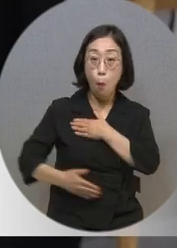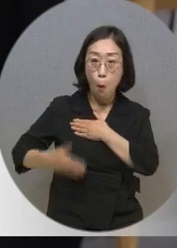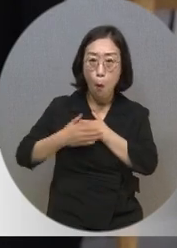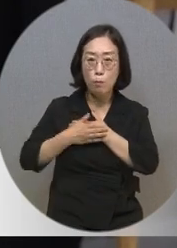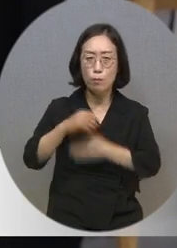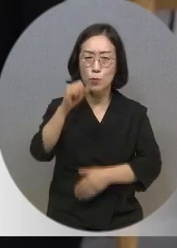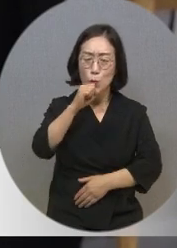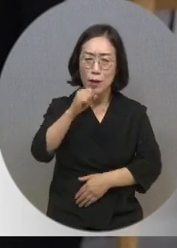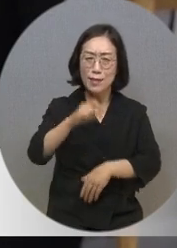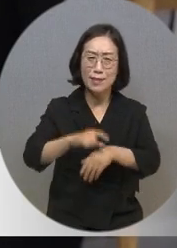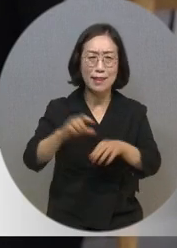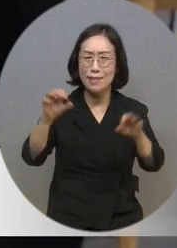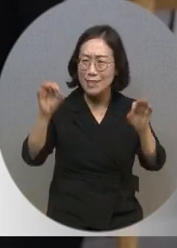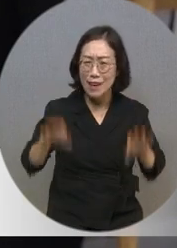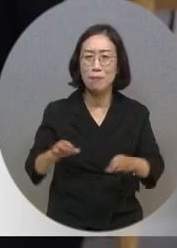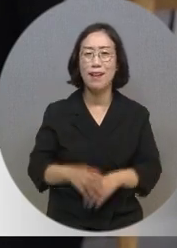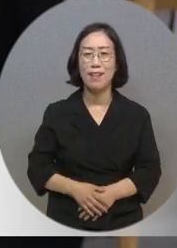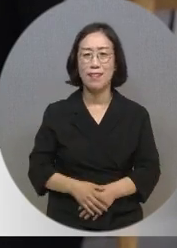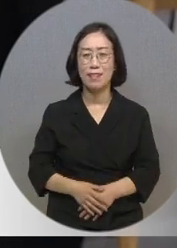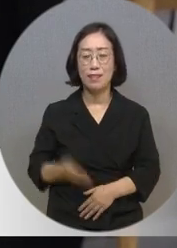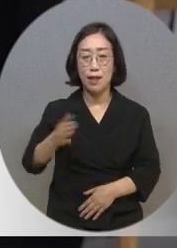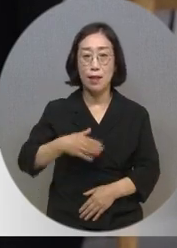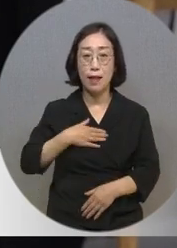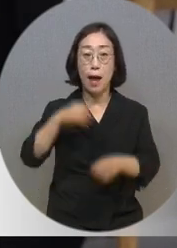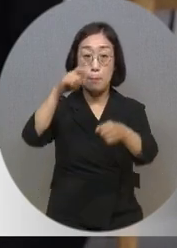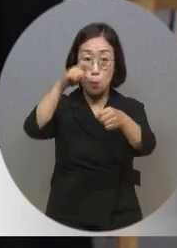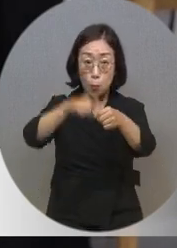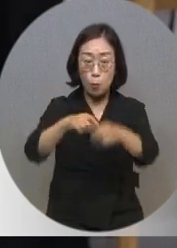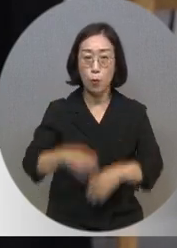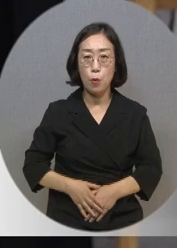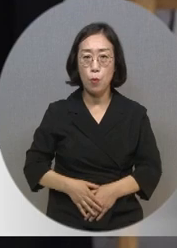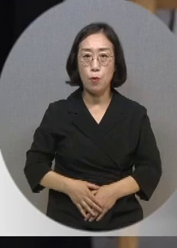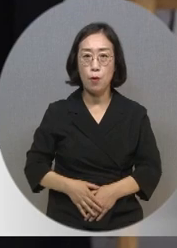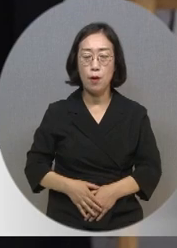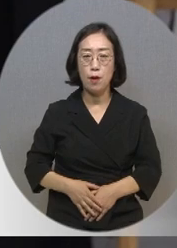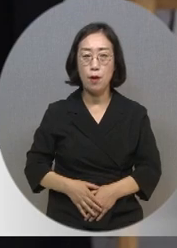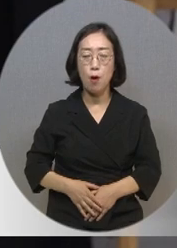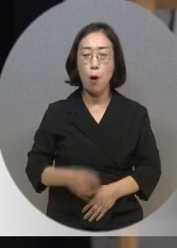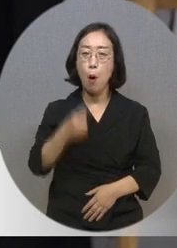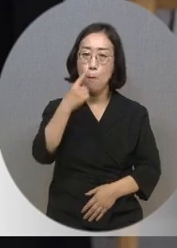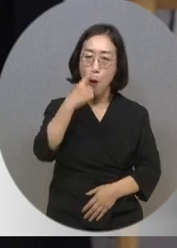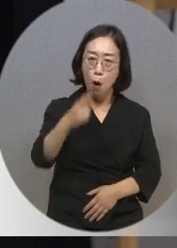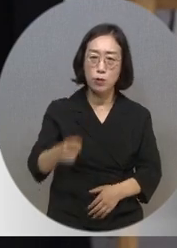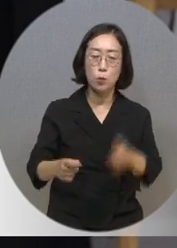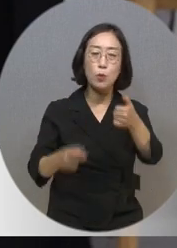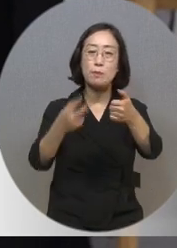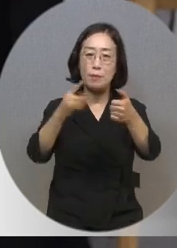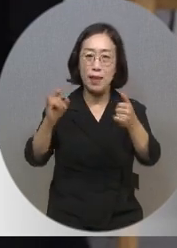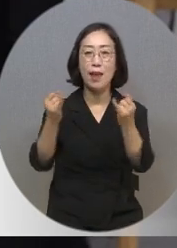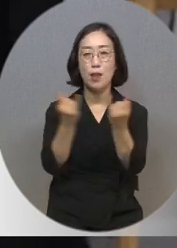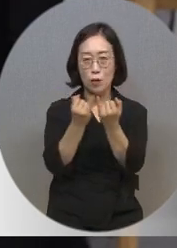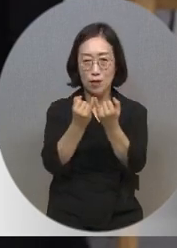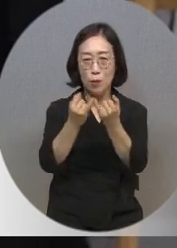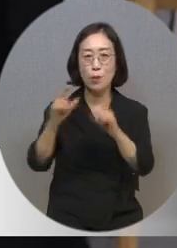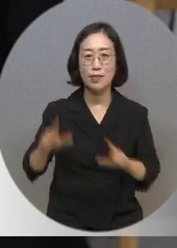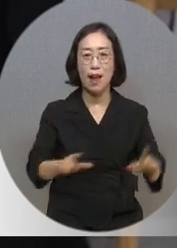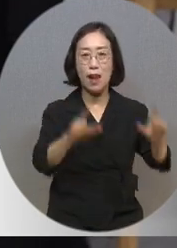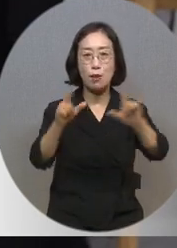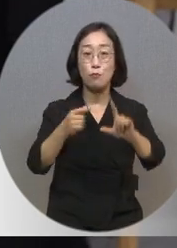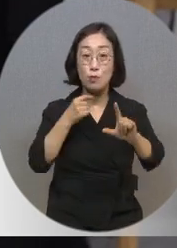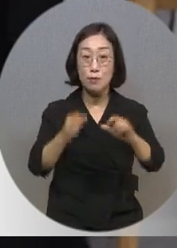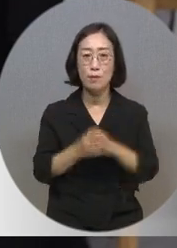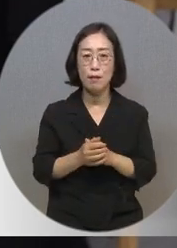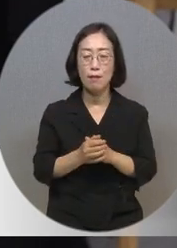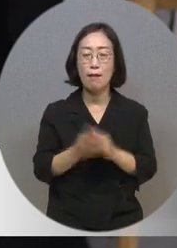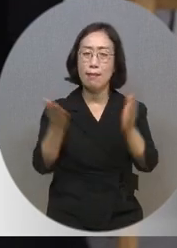빠지는 시간은 짧거든요. 그런데 저의 목표가 우아한 50대 여성으로 살아가고 싶은 거였는데